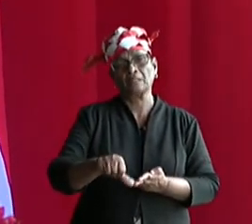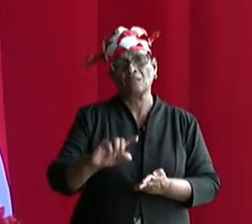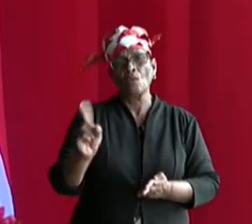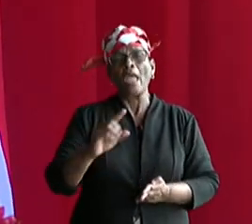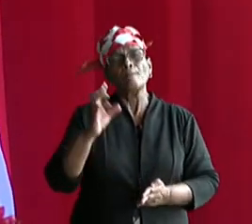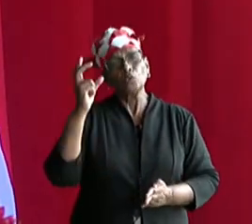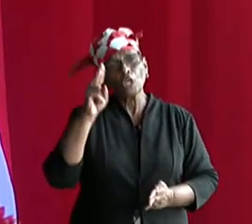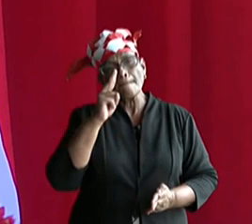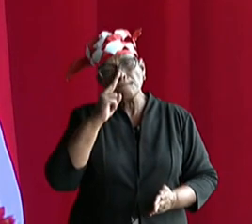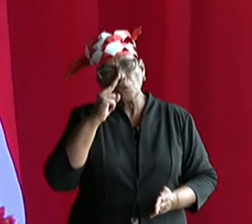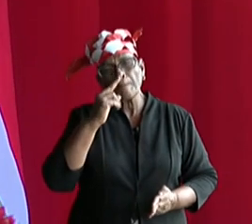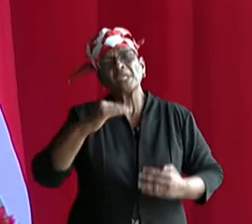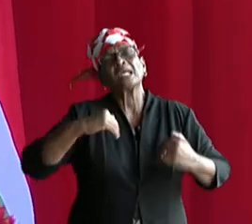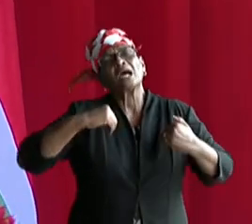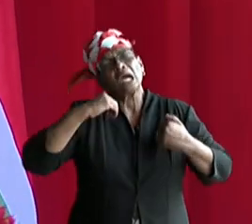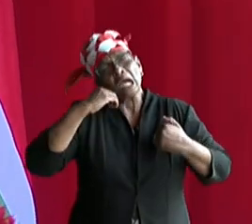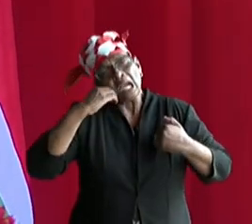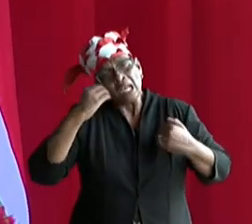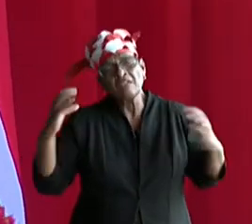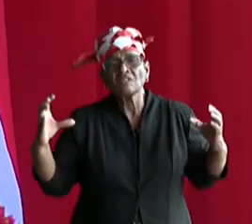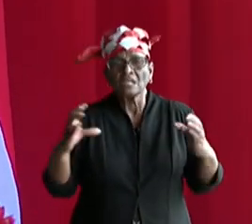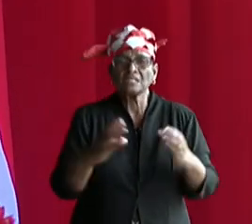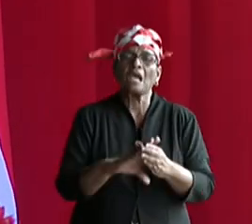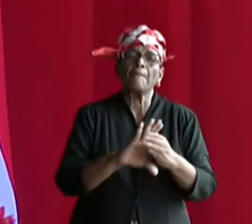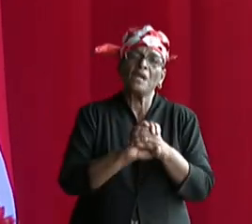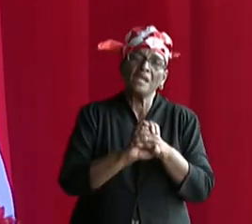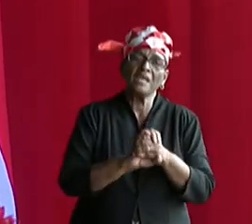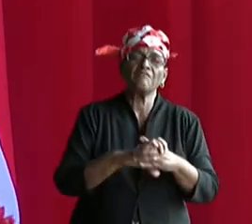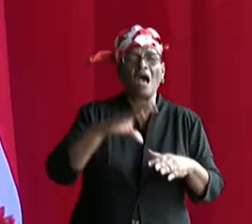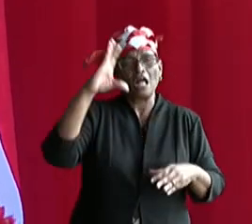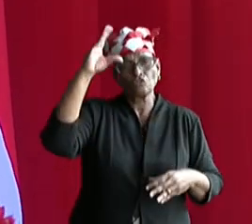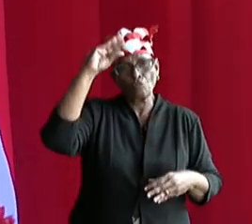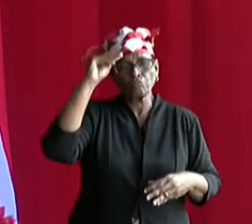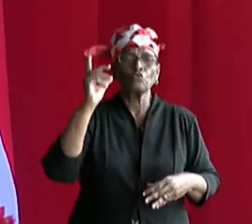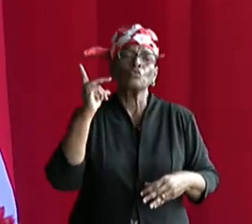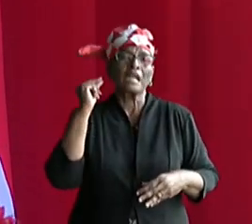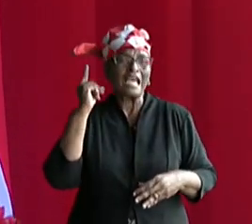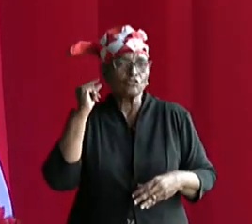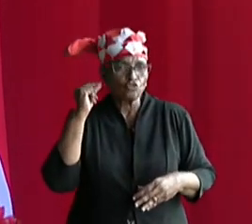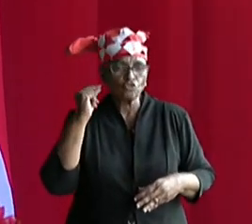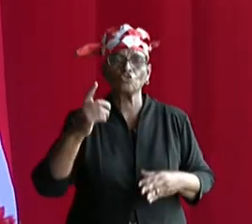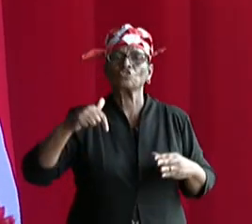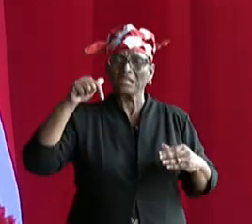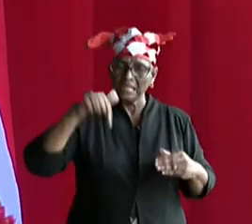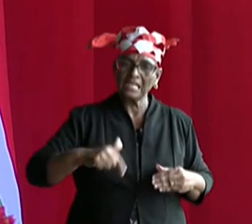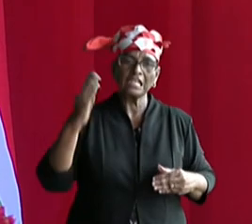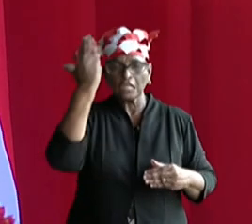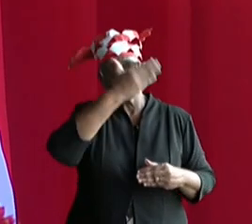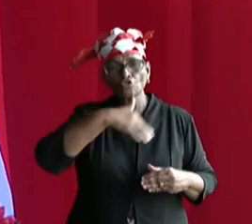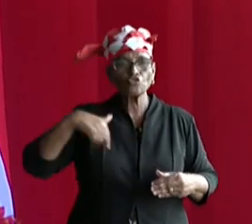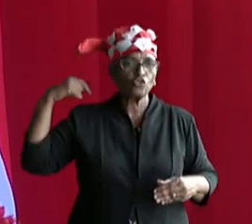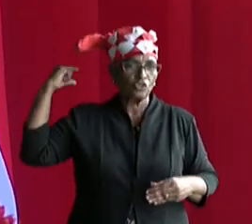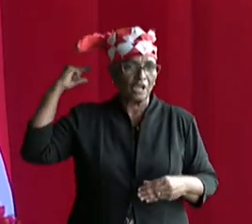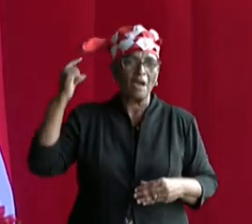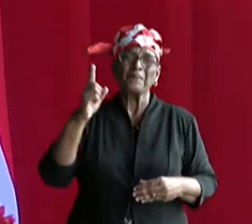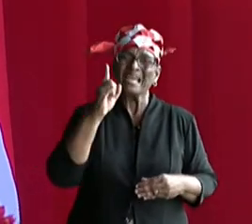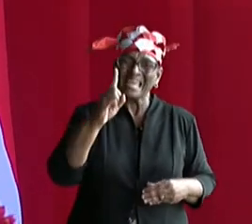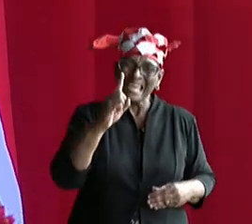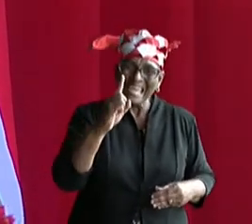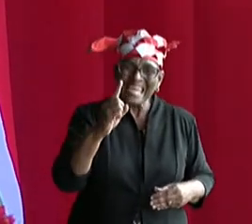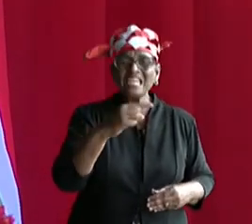makandra likibrara nangasisa. Tafasi no de wang mama